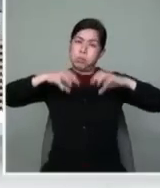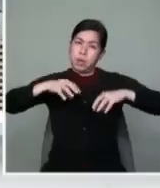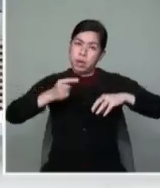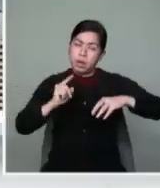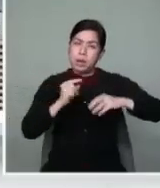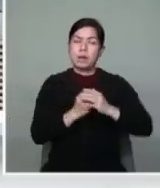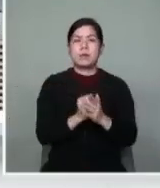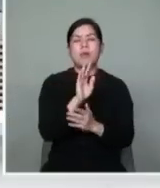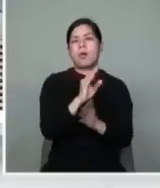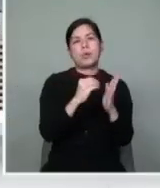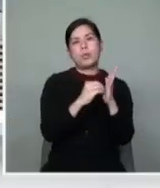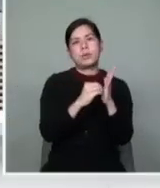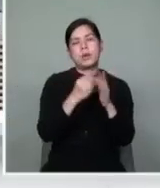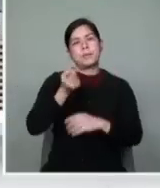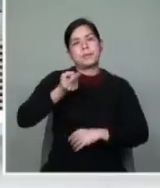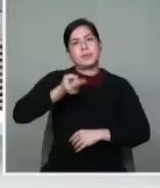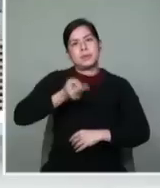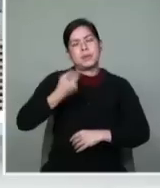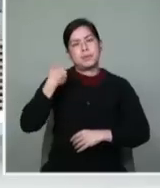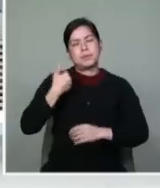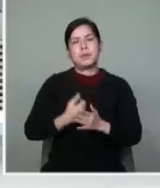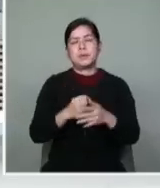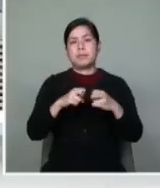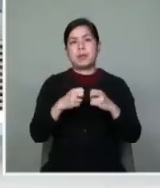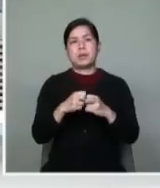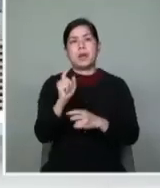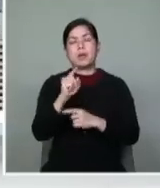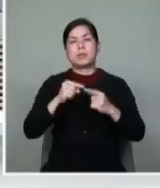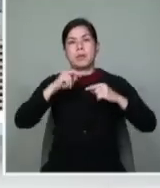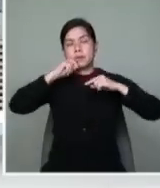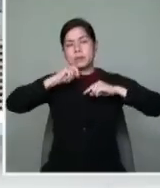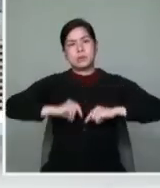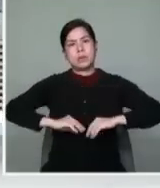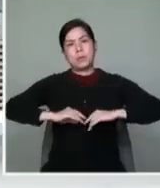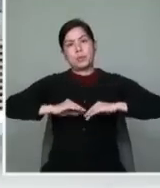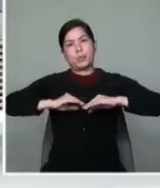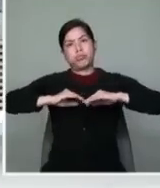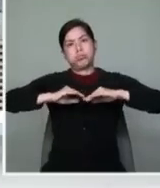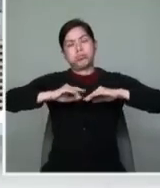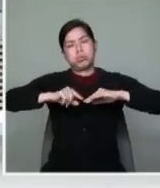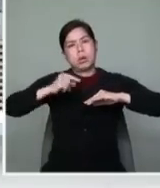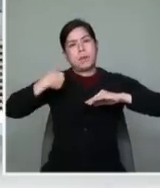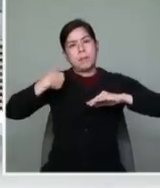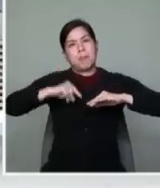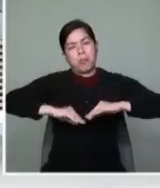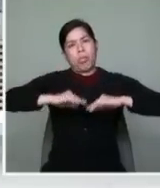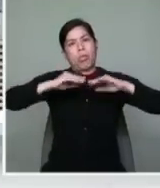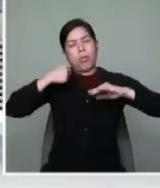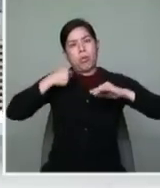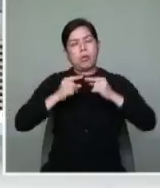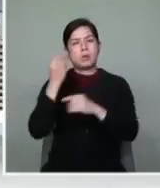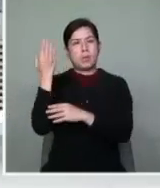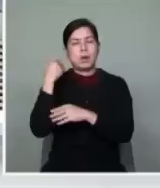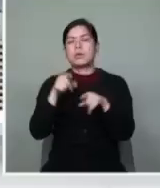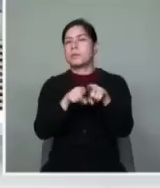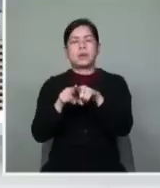อย่างในกรุงเทพมหานครสิ่งที่เราเจอตามมาคือน้ำท่วมขังรอการระบายเมื่อวานหลายพื้นที่น้